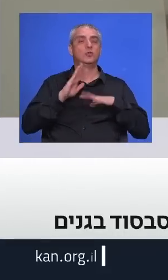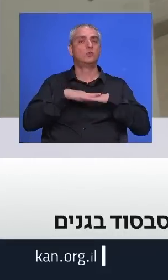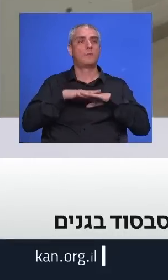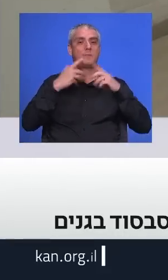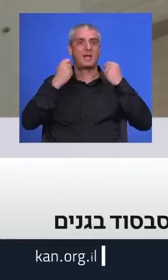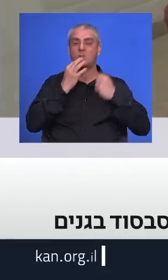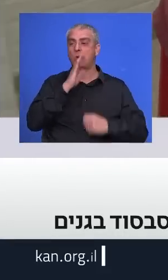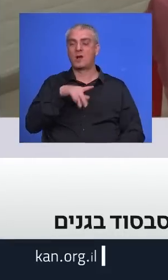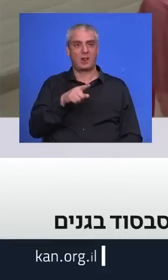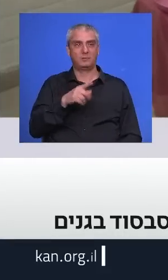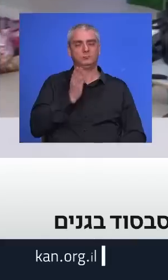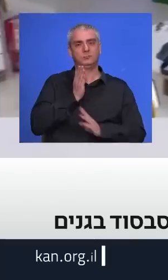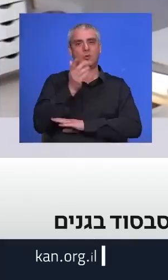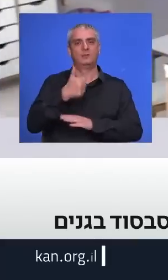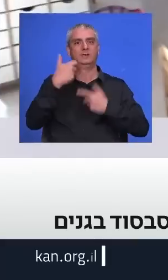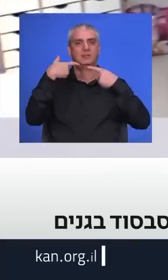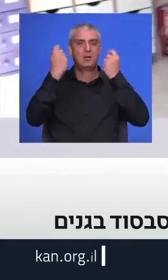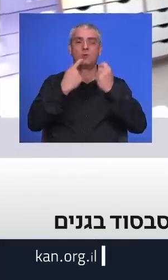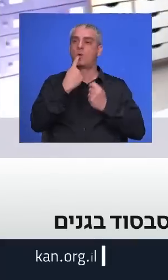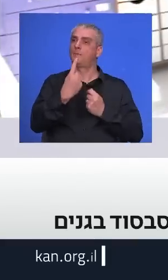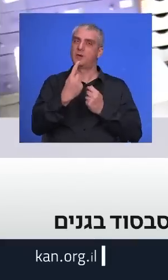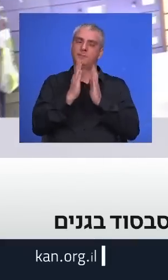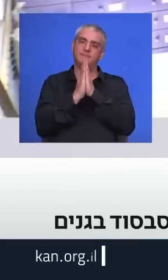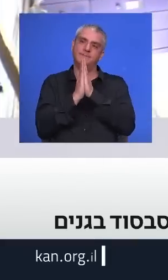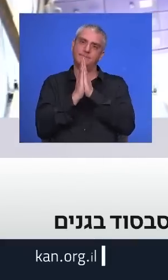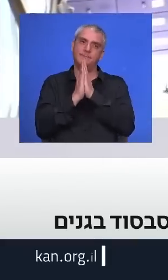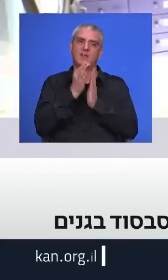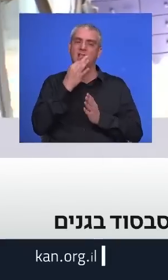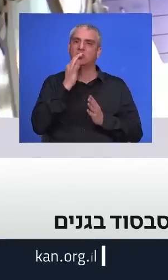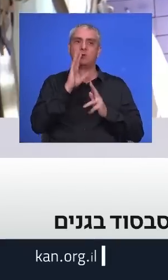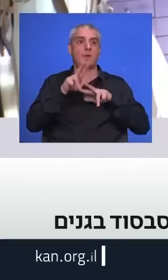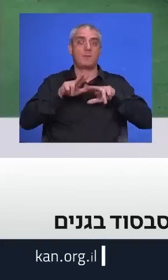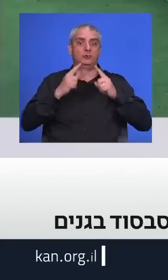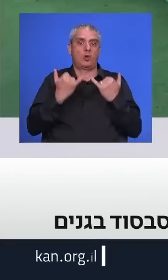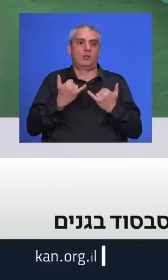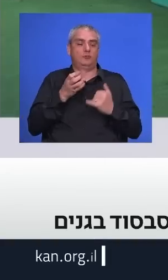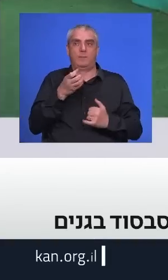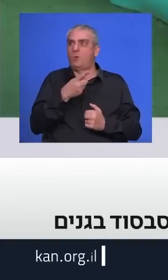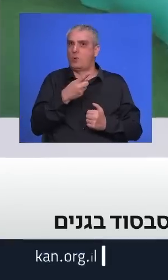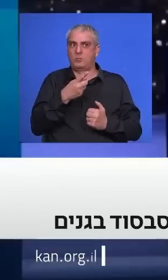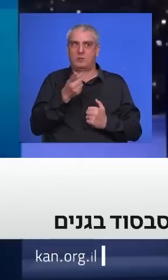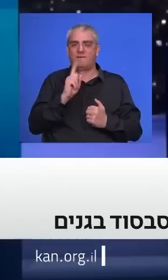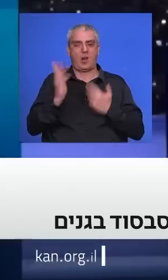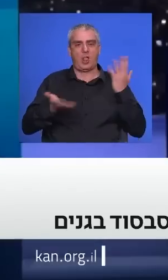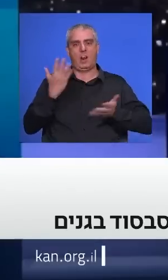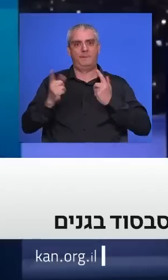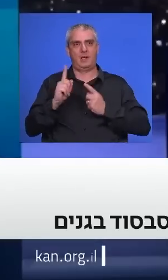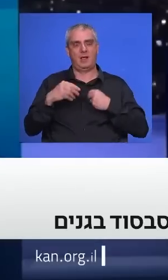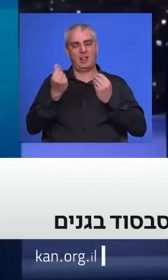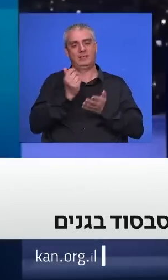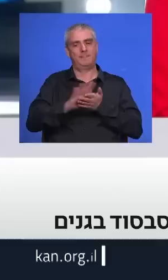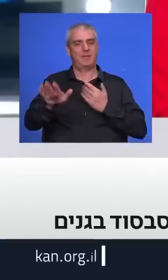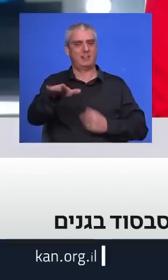לגיל הרך פונים לשר החינוך ואומרים לו, בבקשה תשפר את מה שקורה עכשיו במעונות, ואל תמהרו לתת חינם